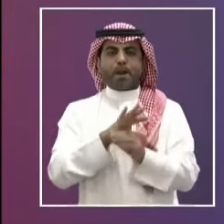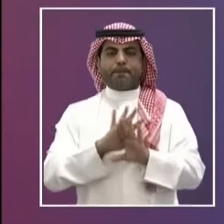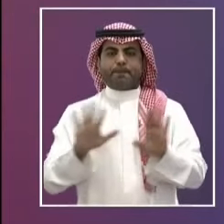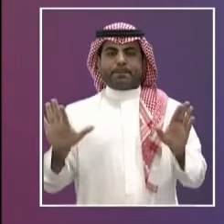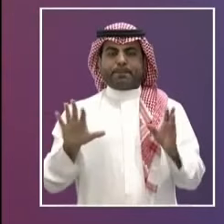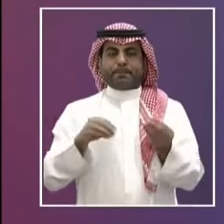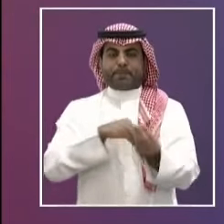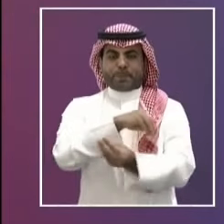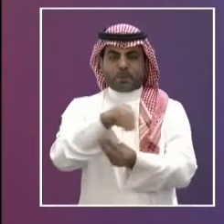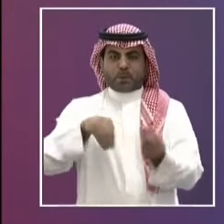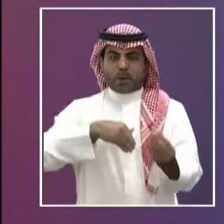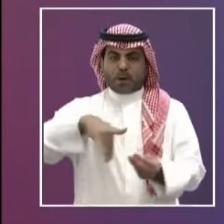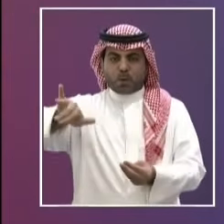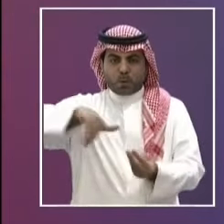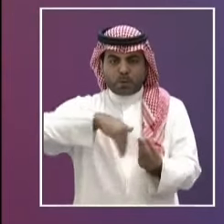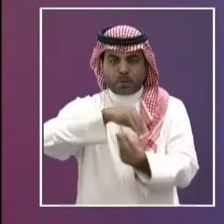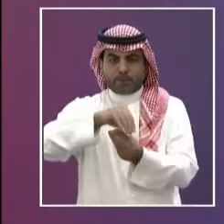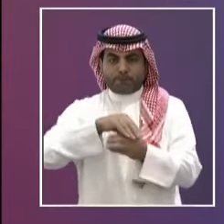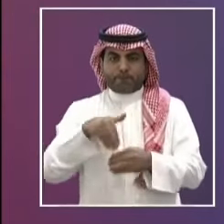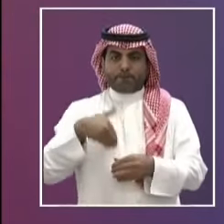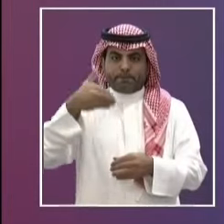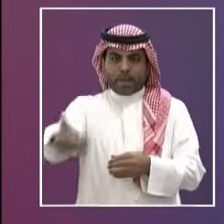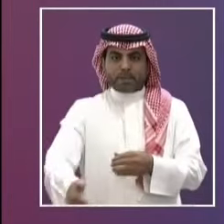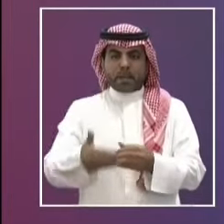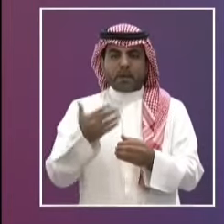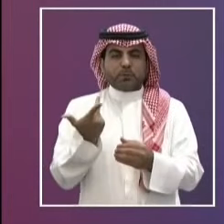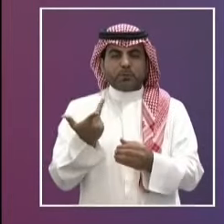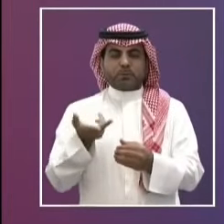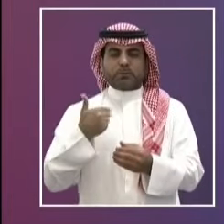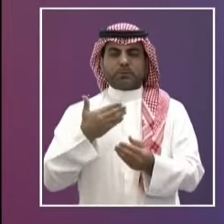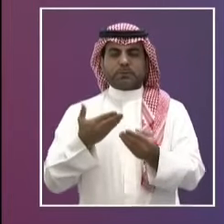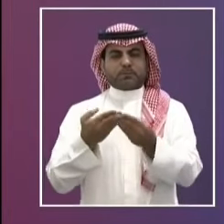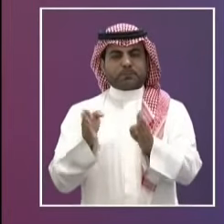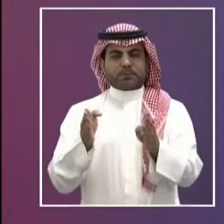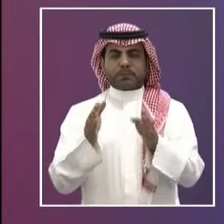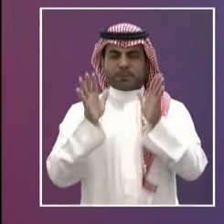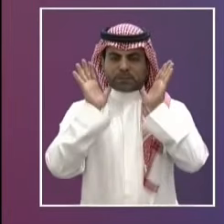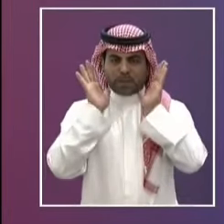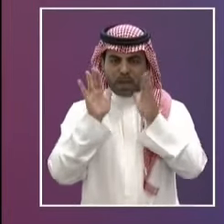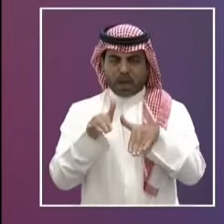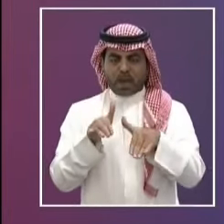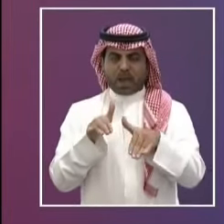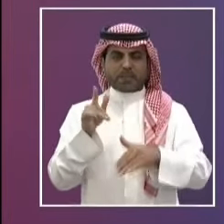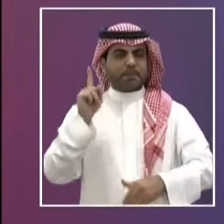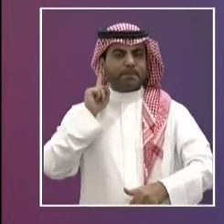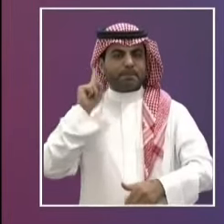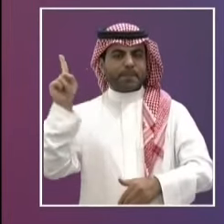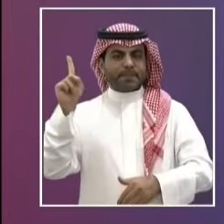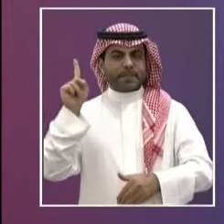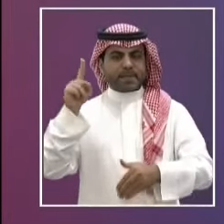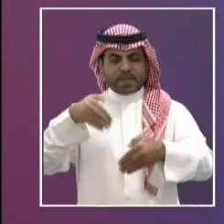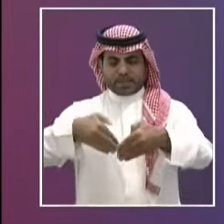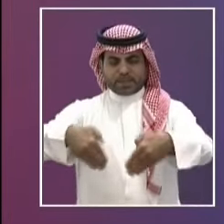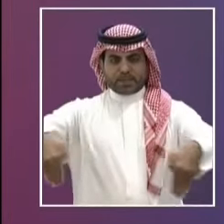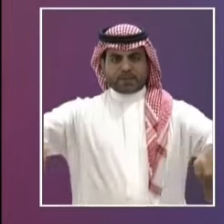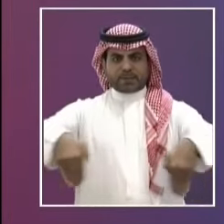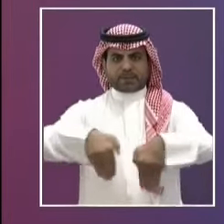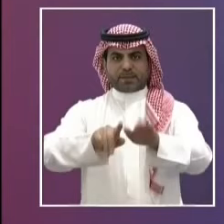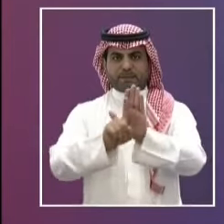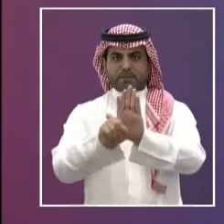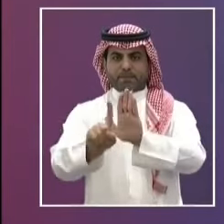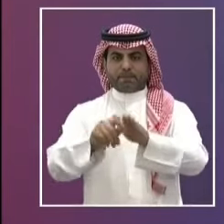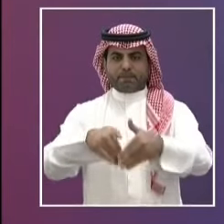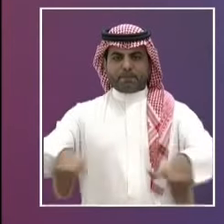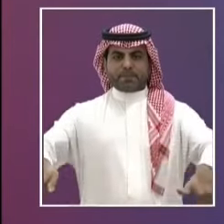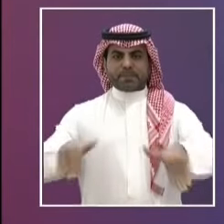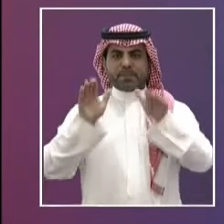لكن في المراحل اللي بعد كذا حيكون فيه تصاريح للصلاة في الروضة الشريفة، الزيارة